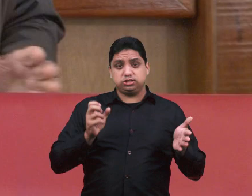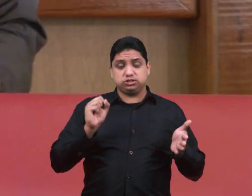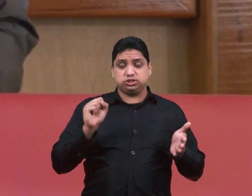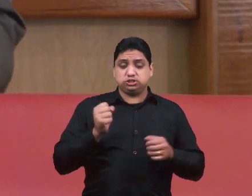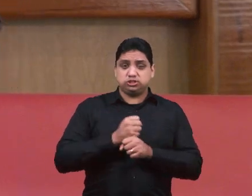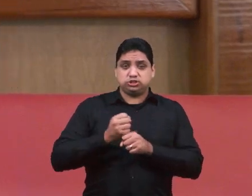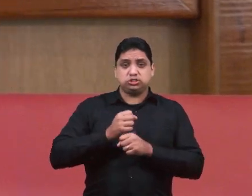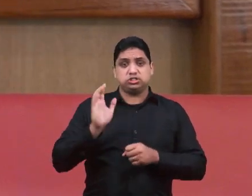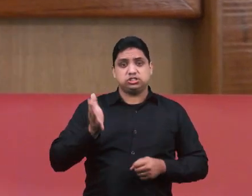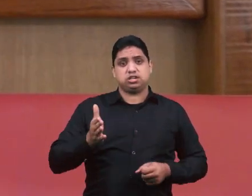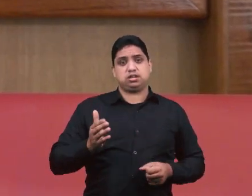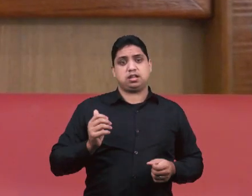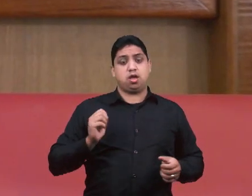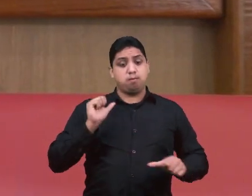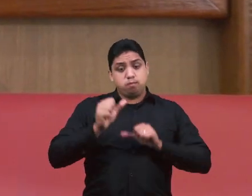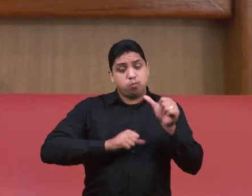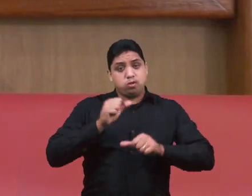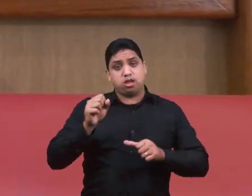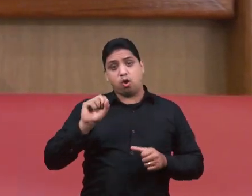continue